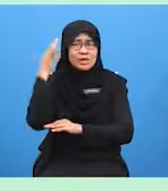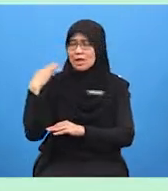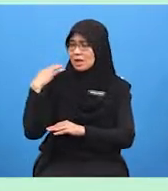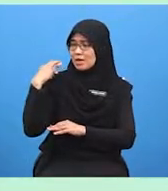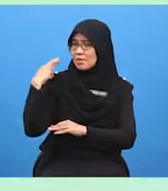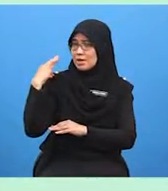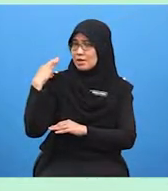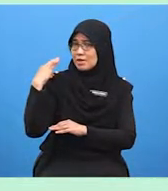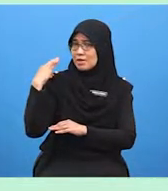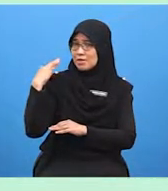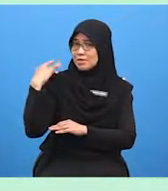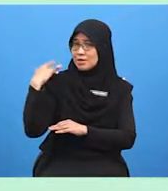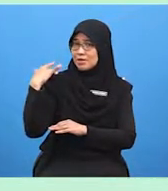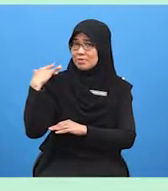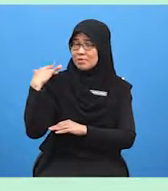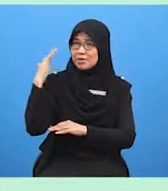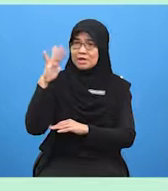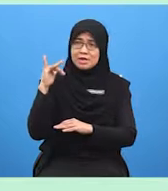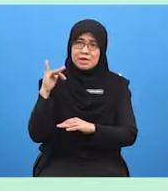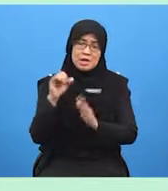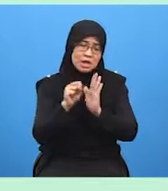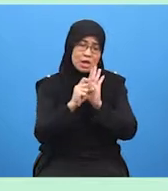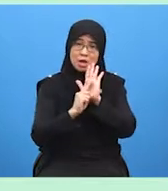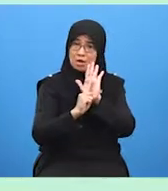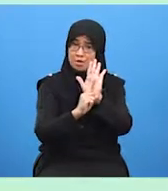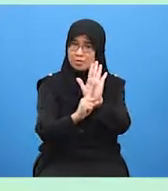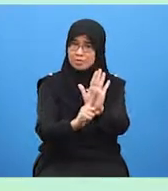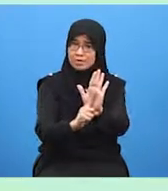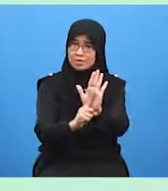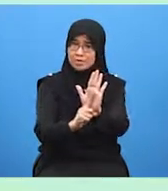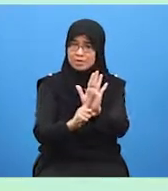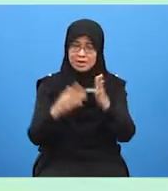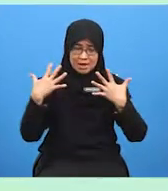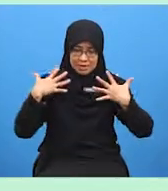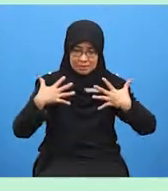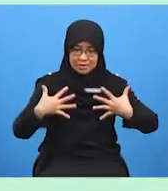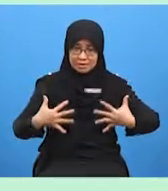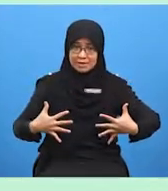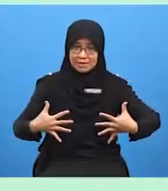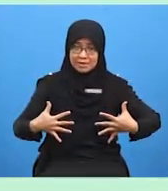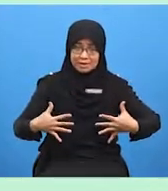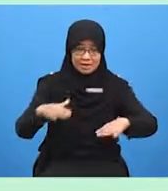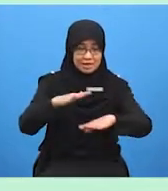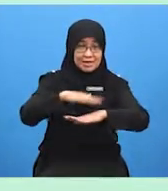memperagakan rekaan pakaian di atas pentas peragaan fashion show. Betul kan?